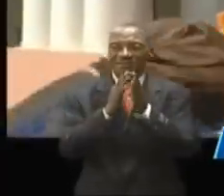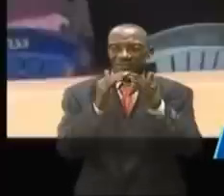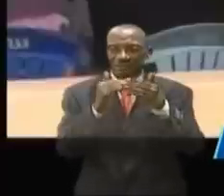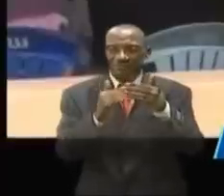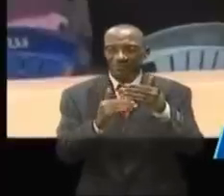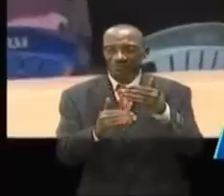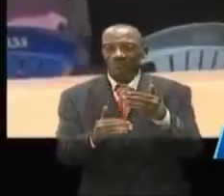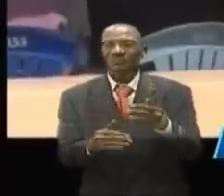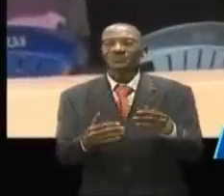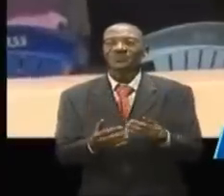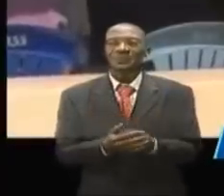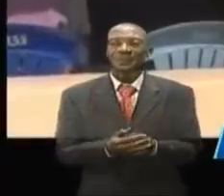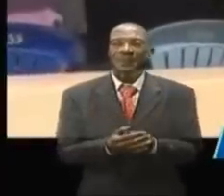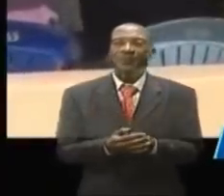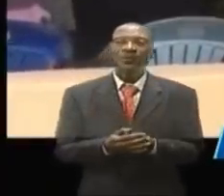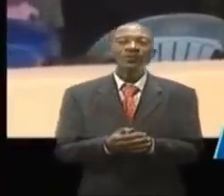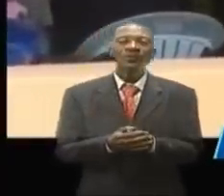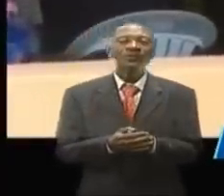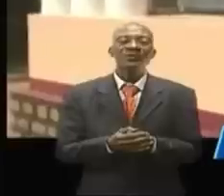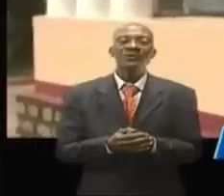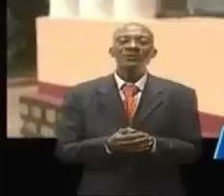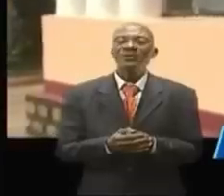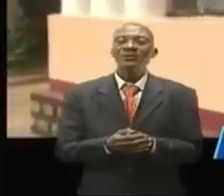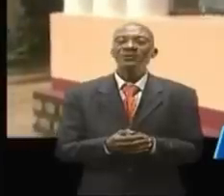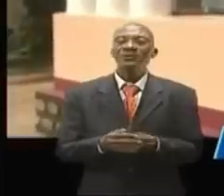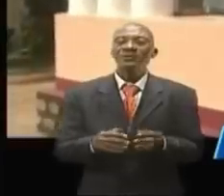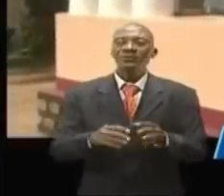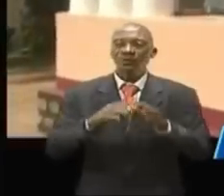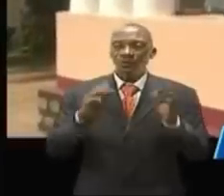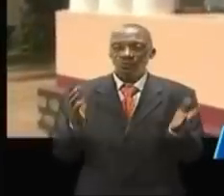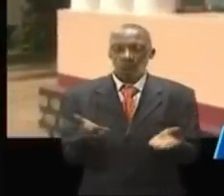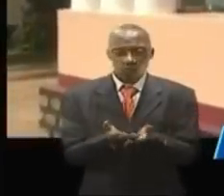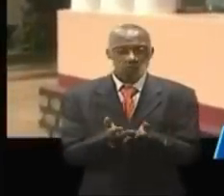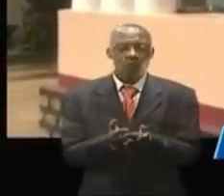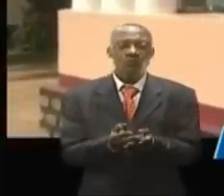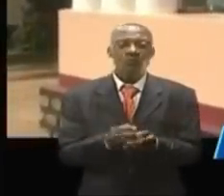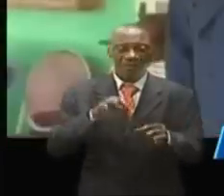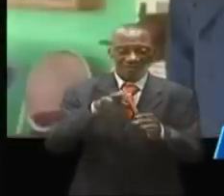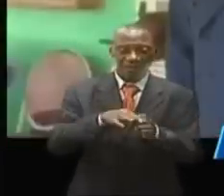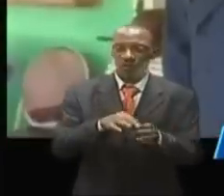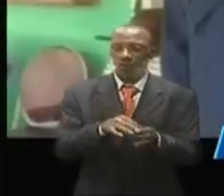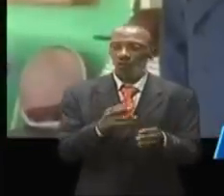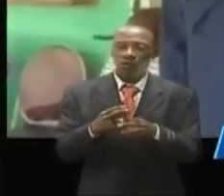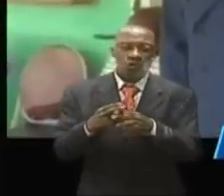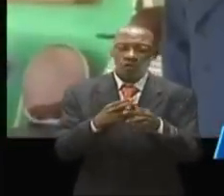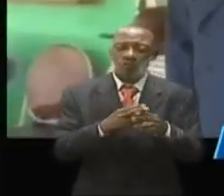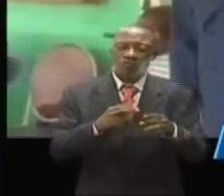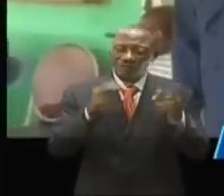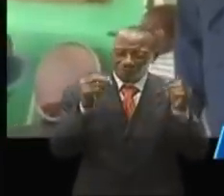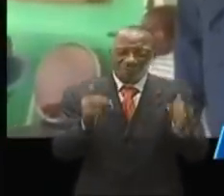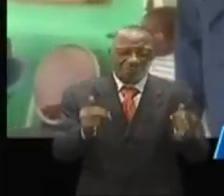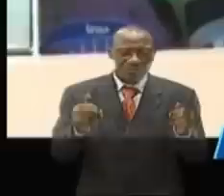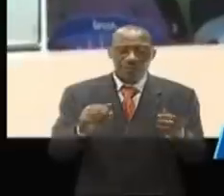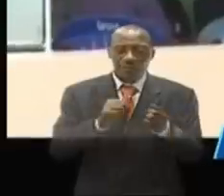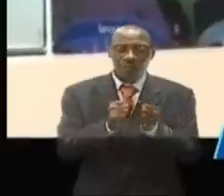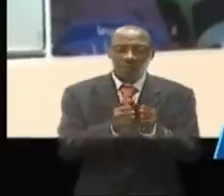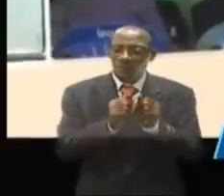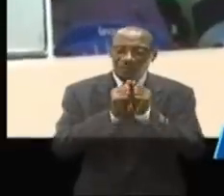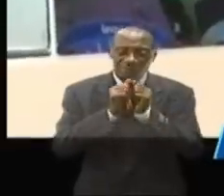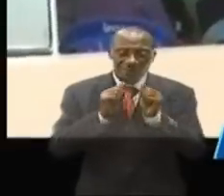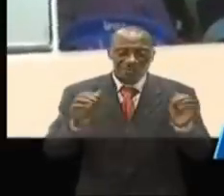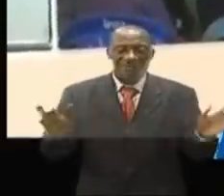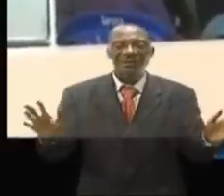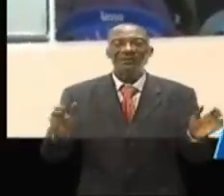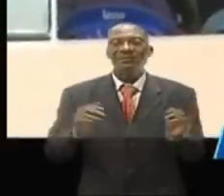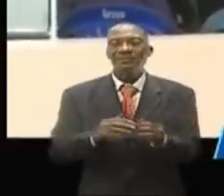loupe les principes édictés par l'organisateur de ces élections à la CNSS à travers le pays. Après les avoir rappelés, après